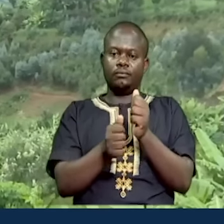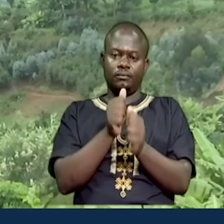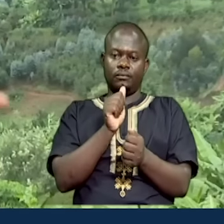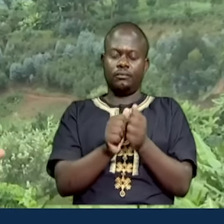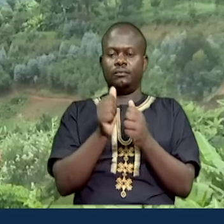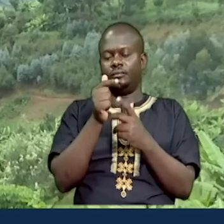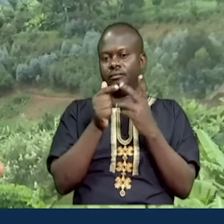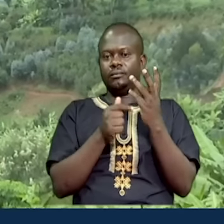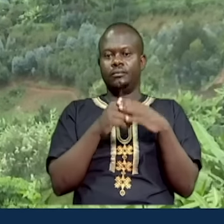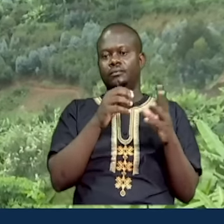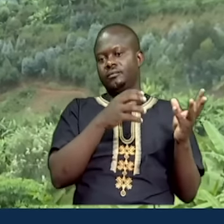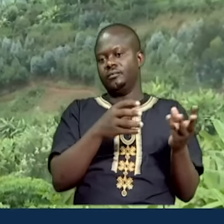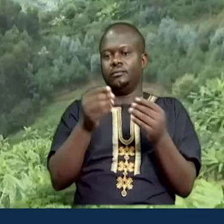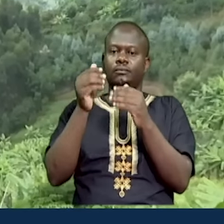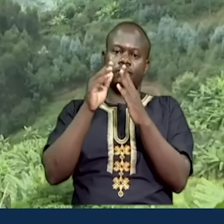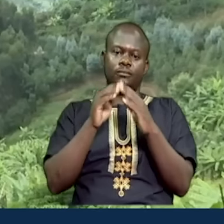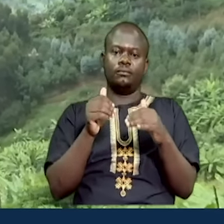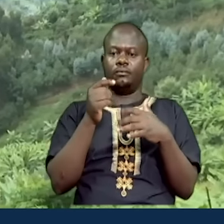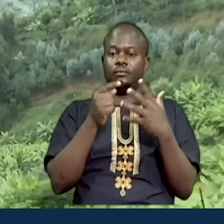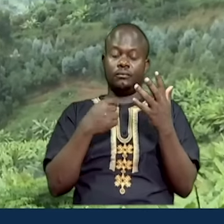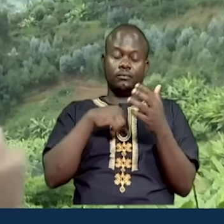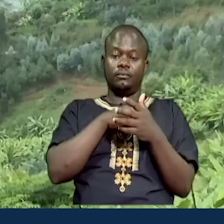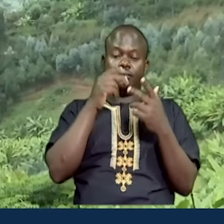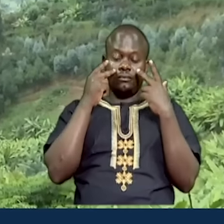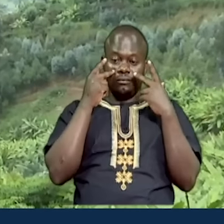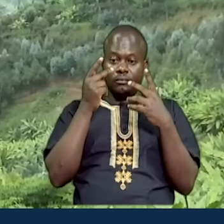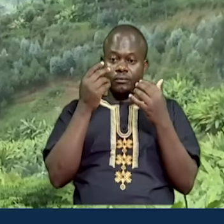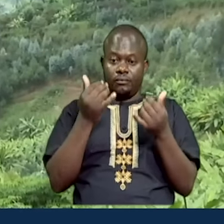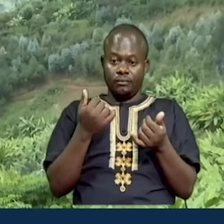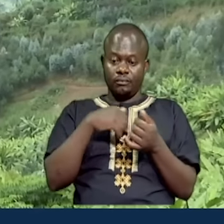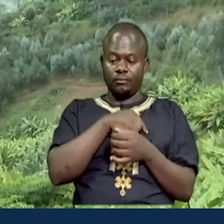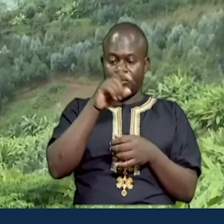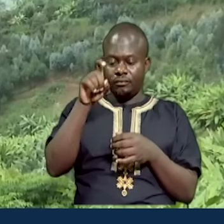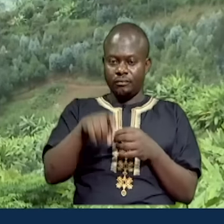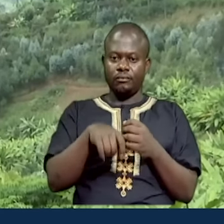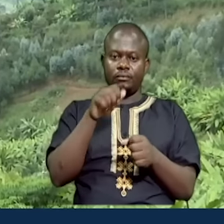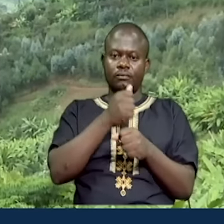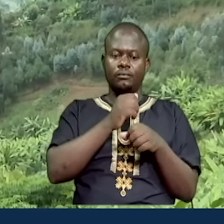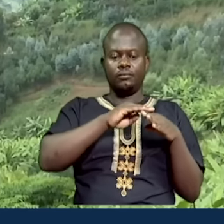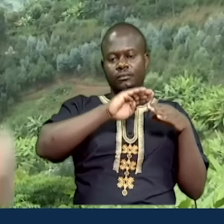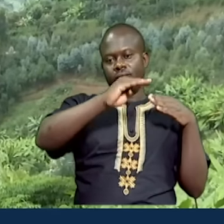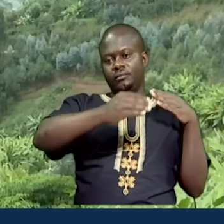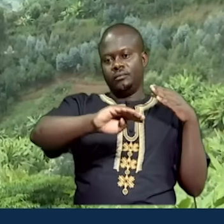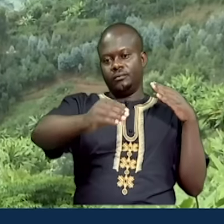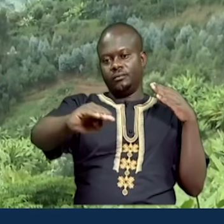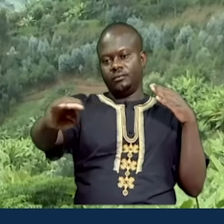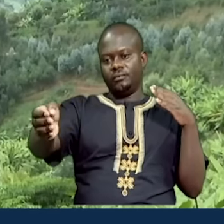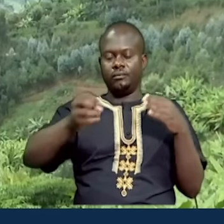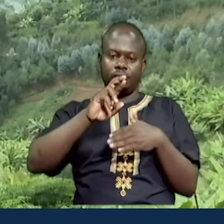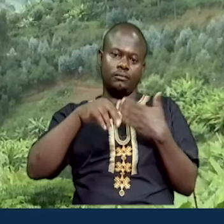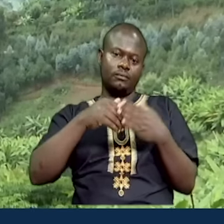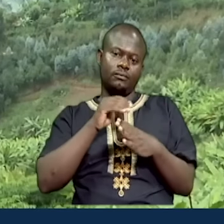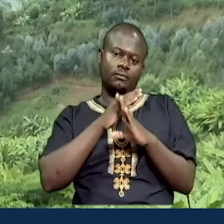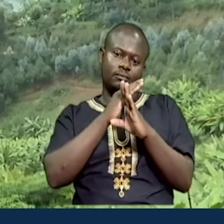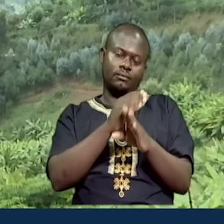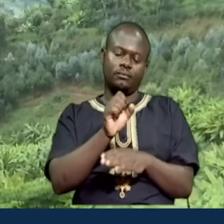imyaka, akatwara amazu n'imyaka ikagenda. Ubwo rero ngenda abona hano icyo dukwiriye bagombye kudukorera amatarasi cyangwa se